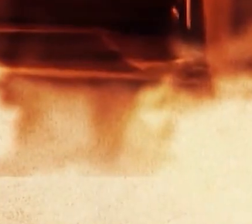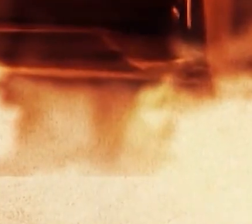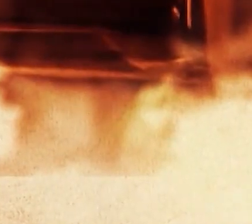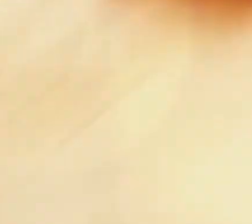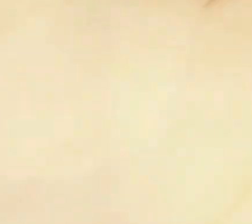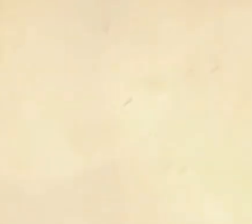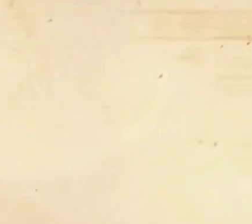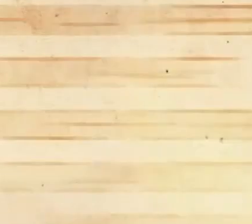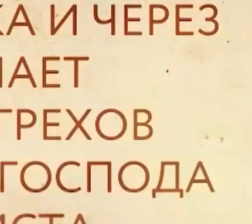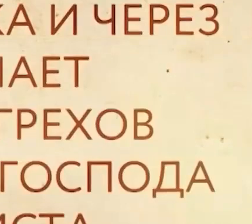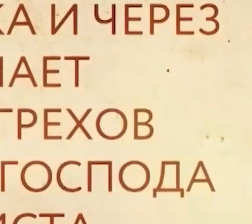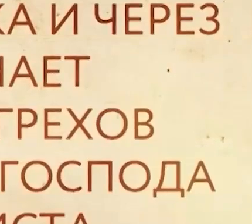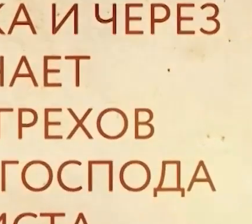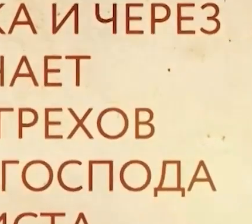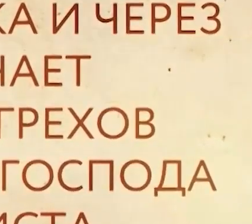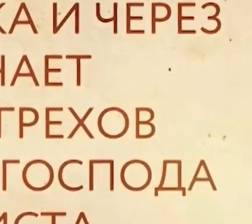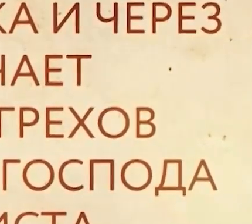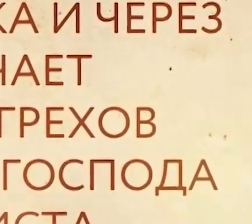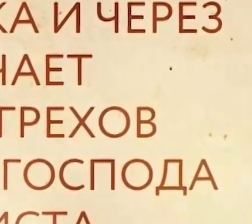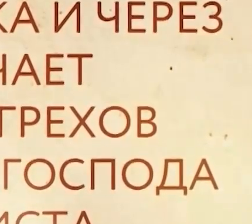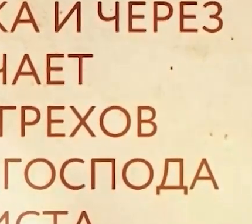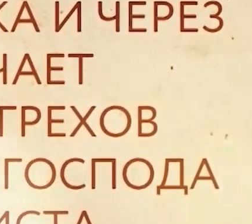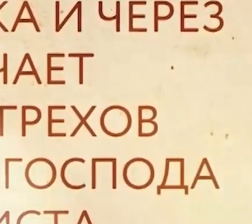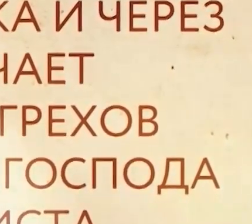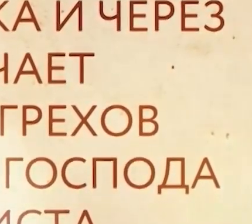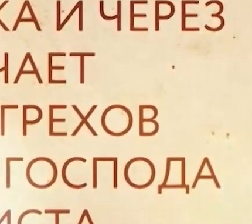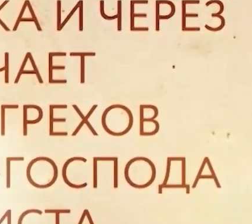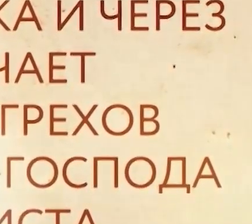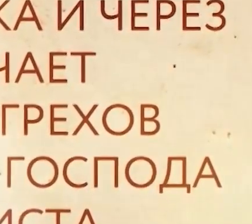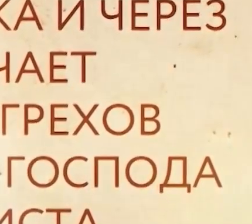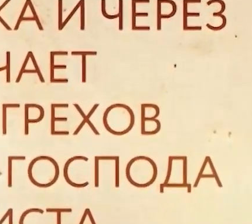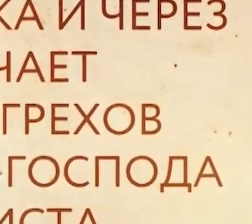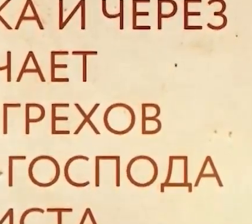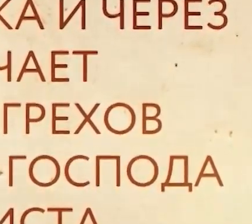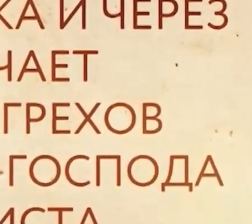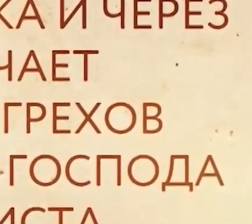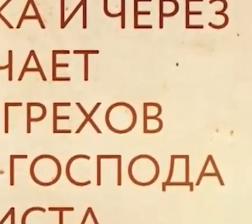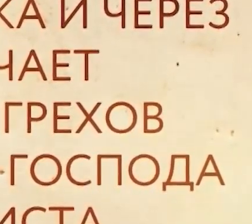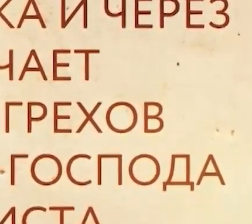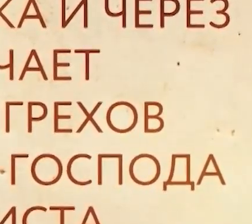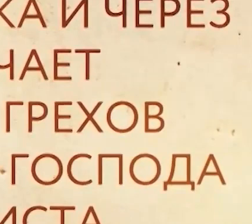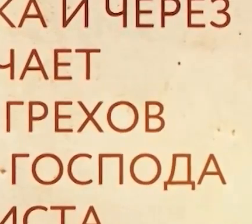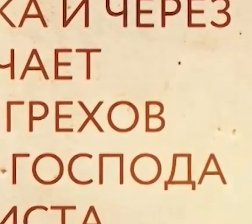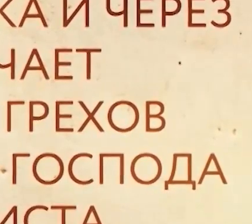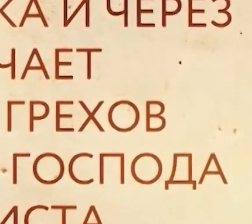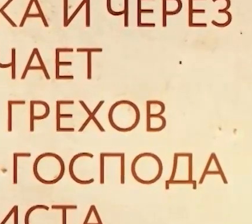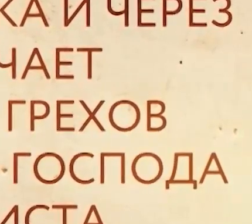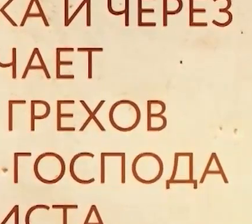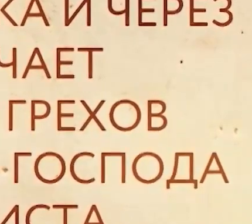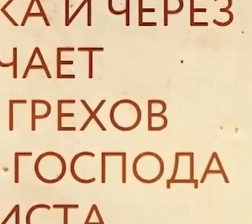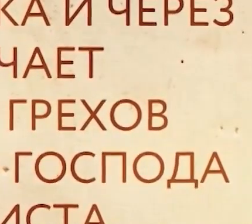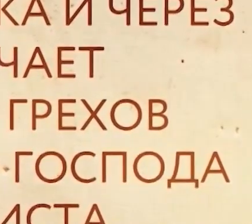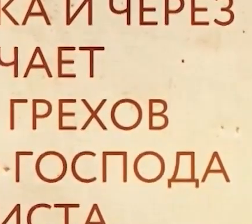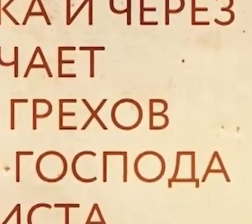Исповедь. Исповедь – это таинство, в котором верующий исповедует Богу грехи в присутствии священника